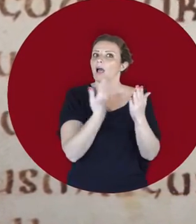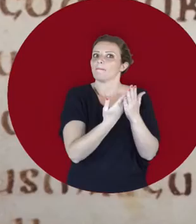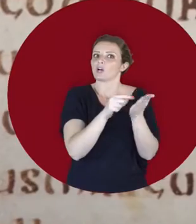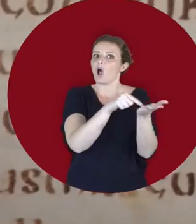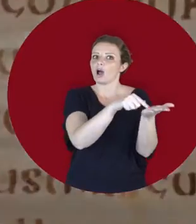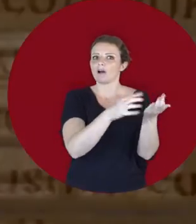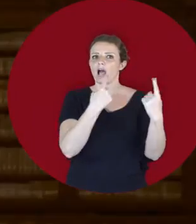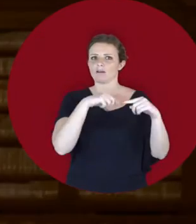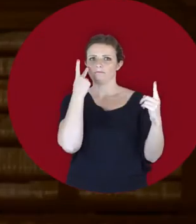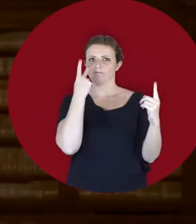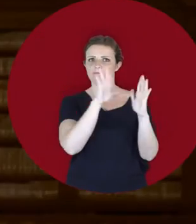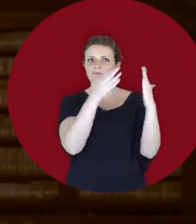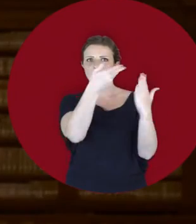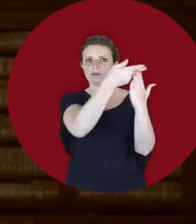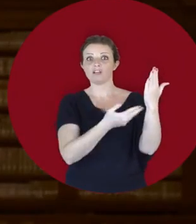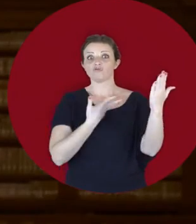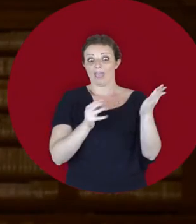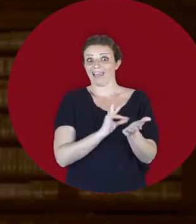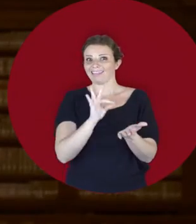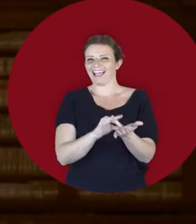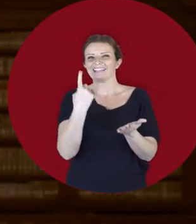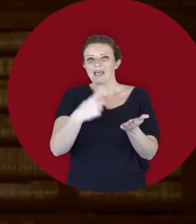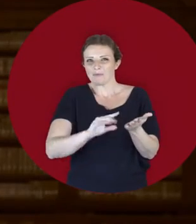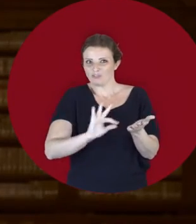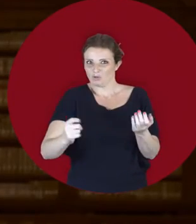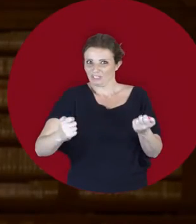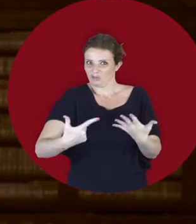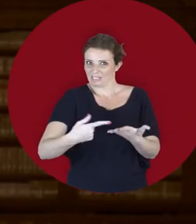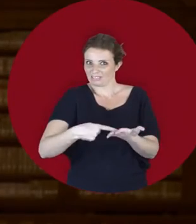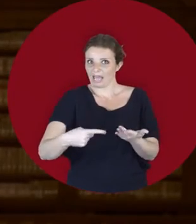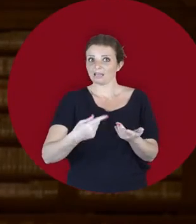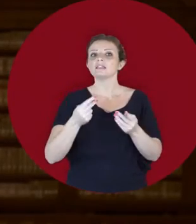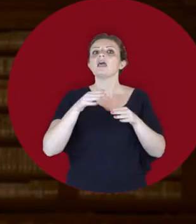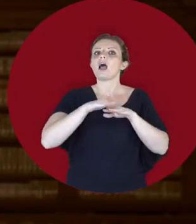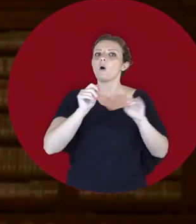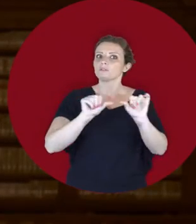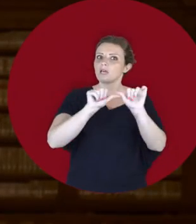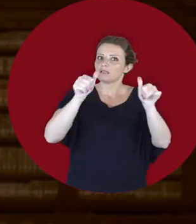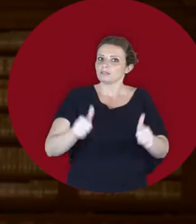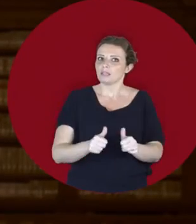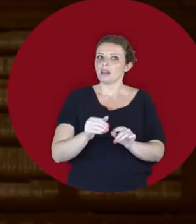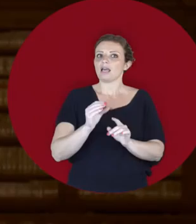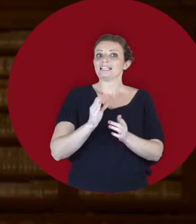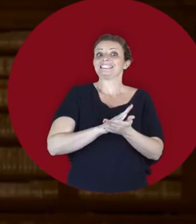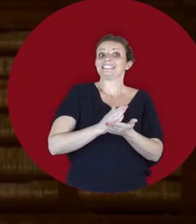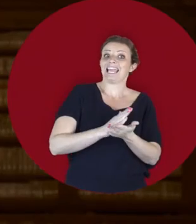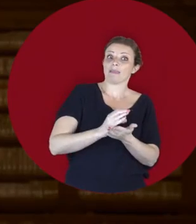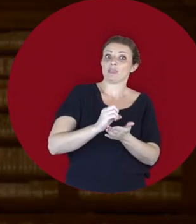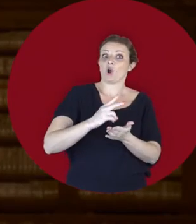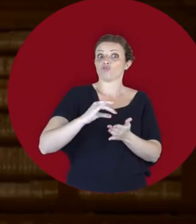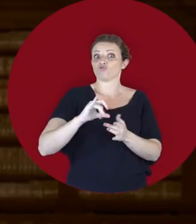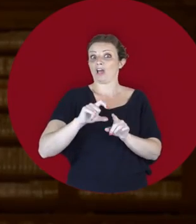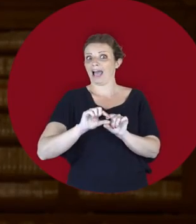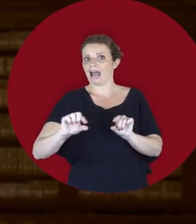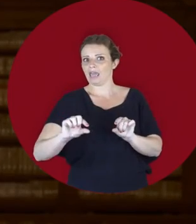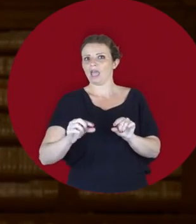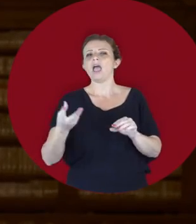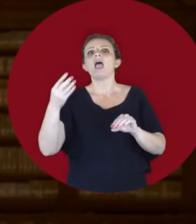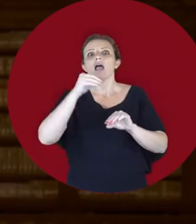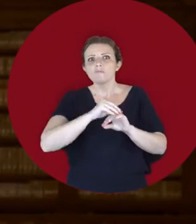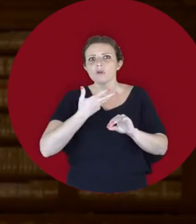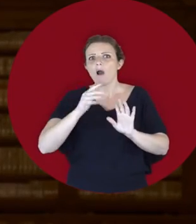Allora, se noi abbiamo una data, 517, scritta in carattere semionciale, ma abbiamo